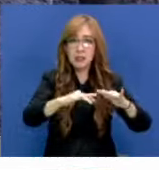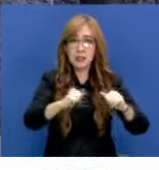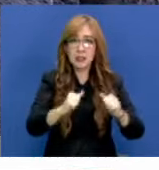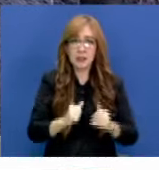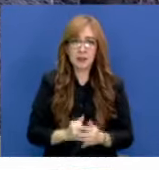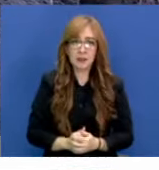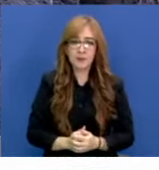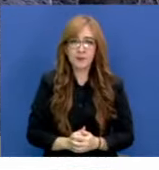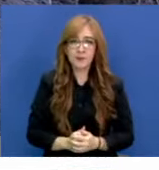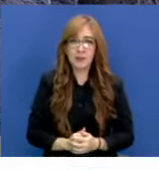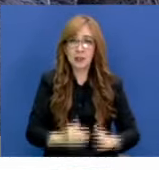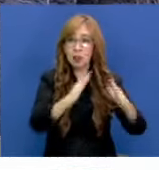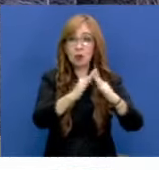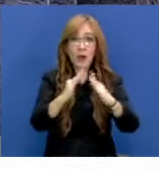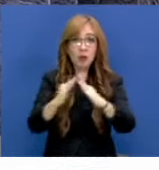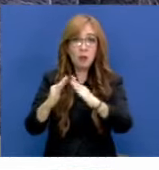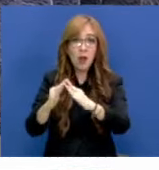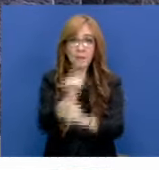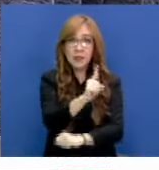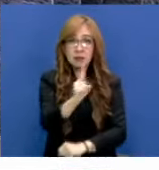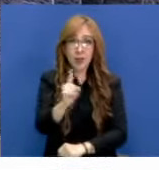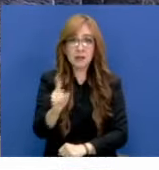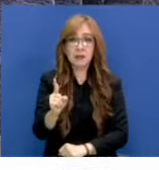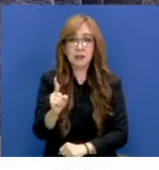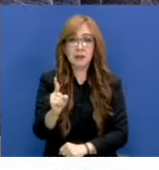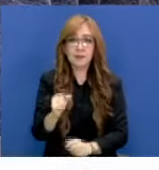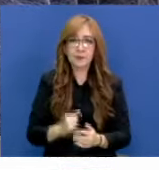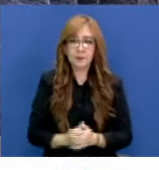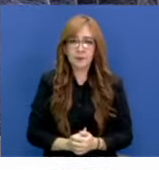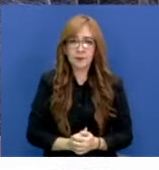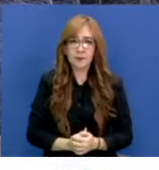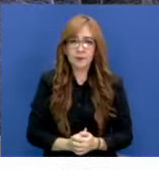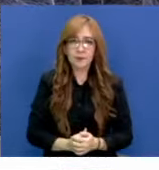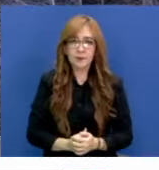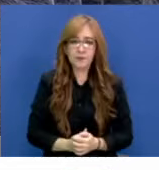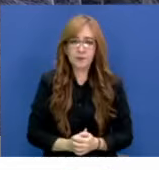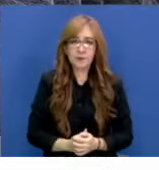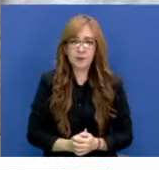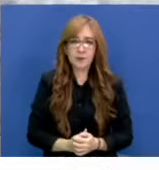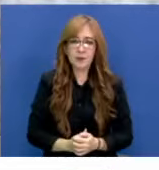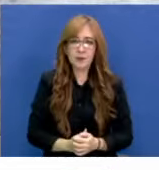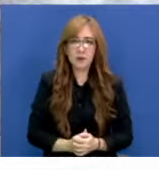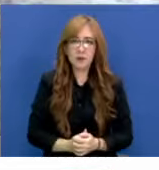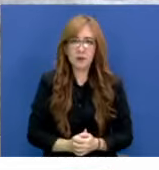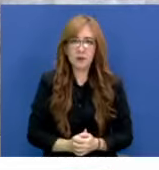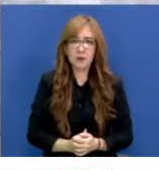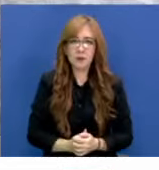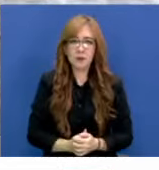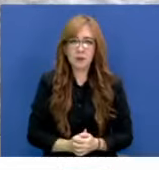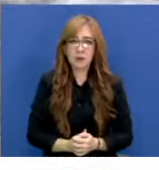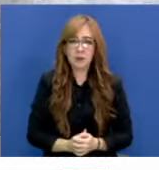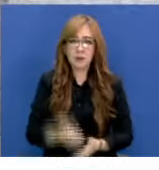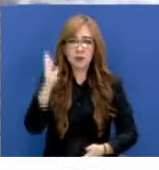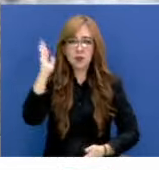bagian dalam rumah mereka. Masa tanggap darurat bencana hidrometeorologi juga telah ditetapkan